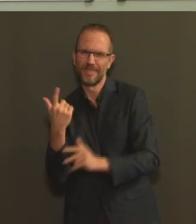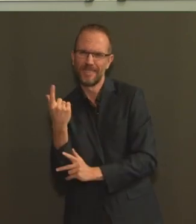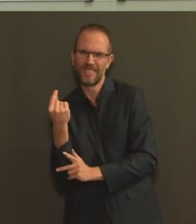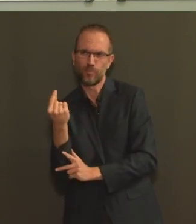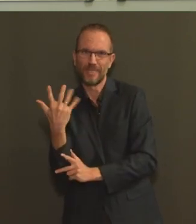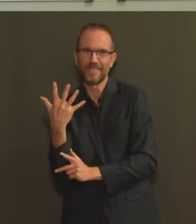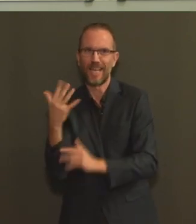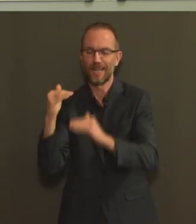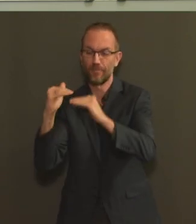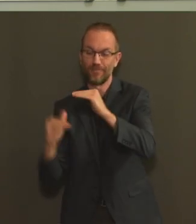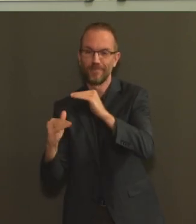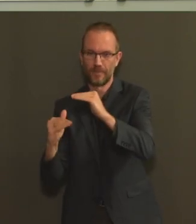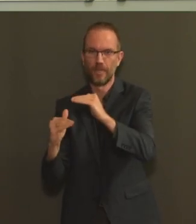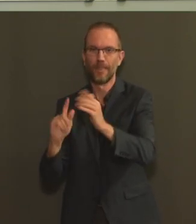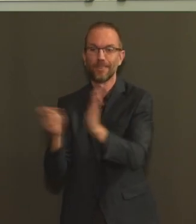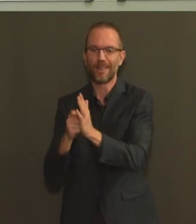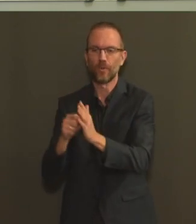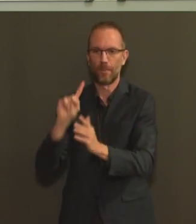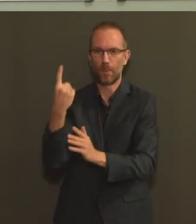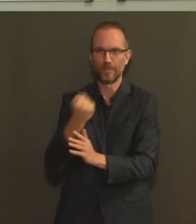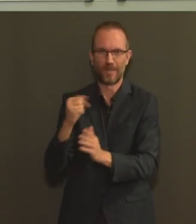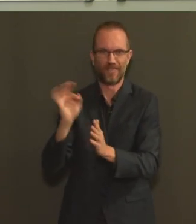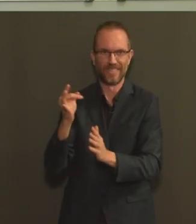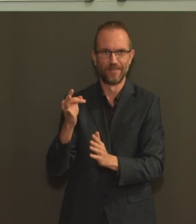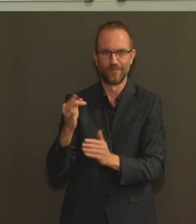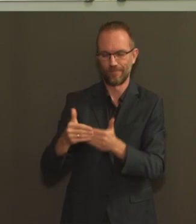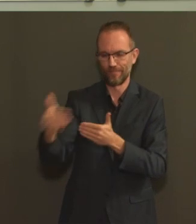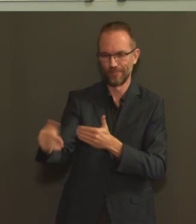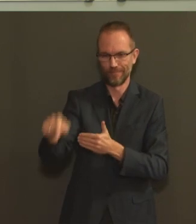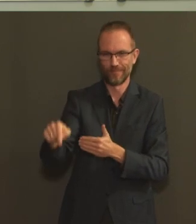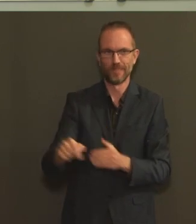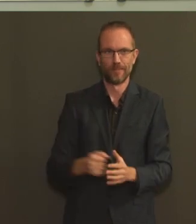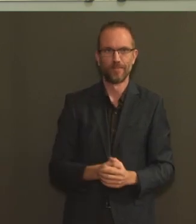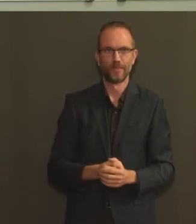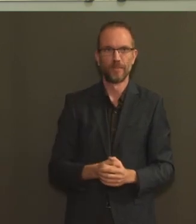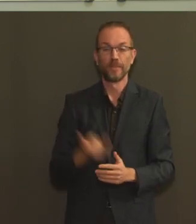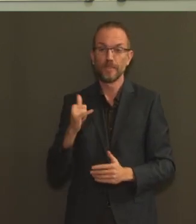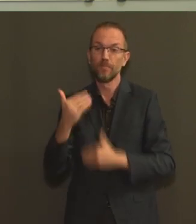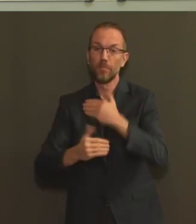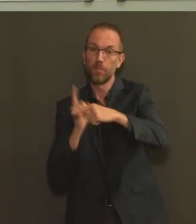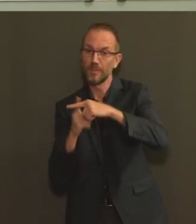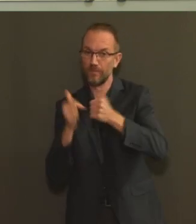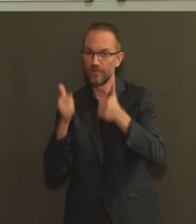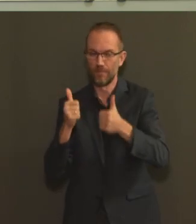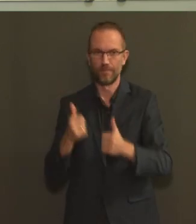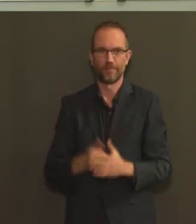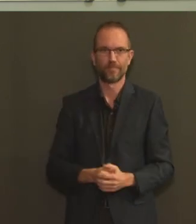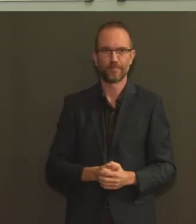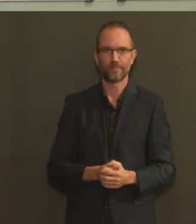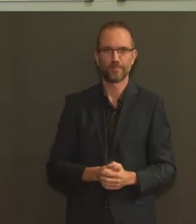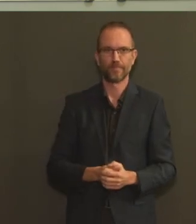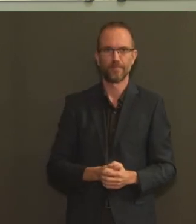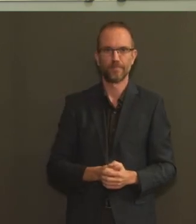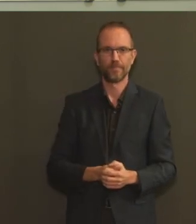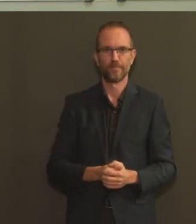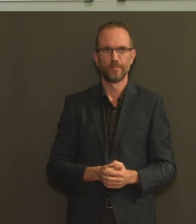donc dans un mois. Il faut cependant noter que pour les hospitalisations, toutes les provinces ne sont pas exactement